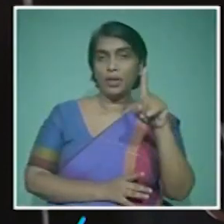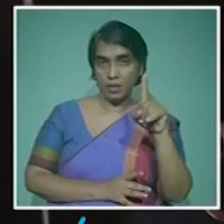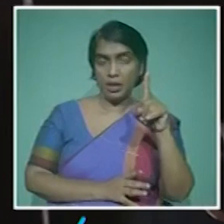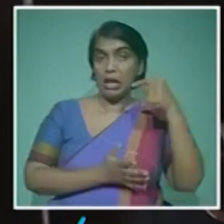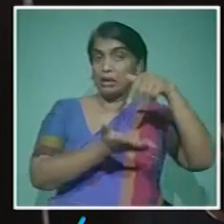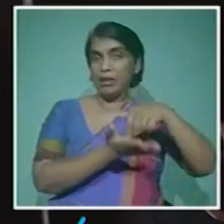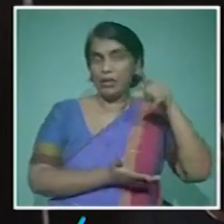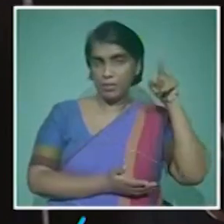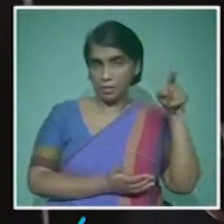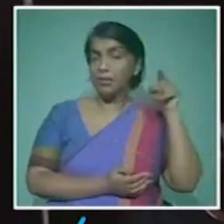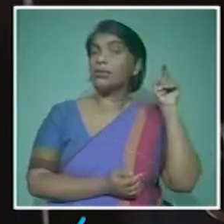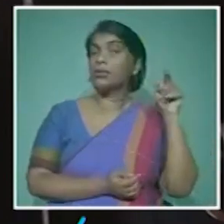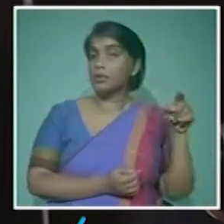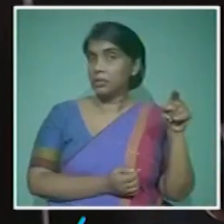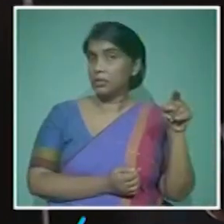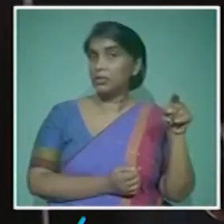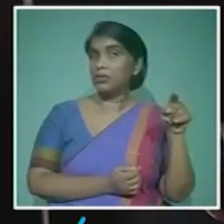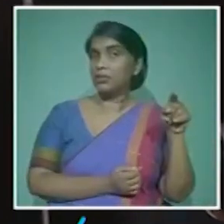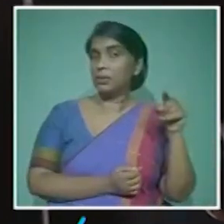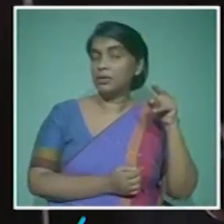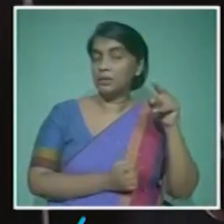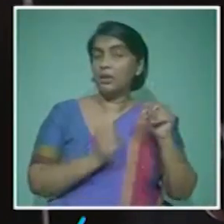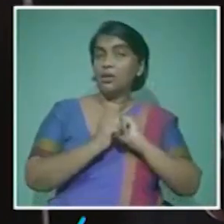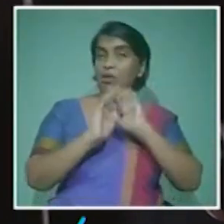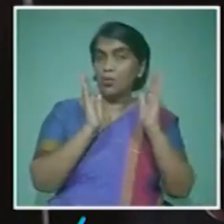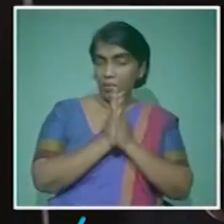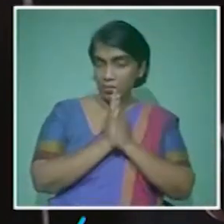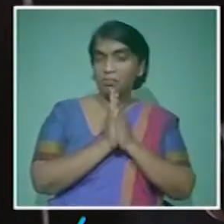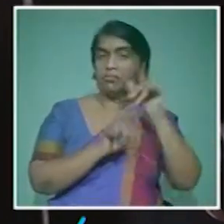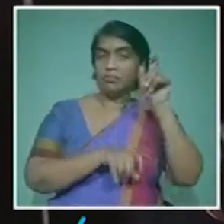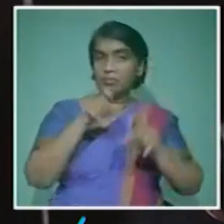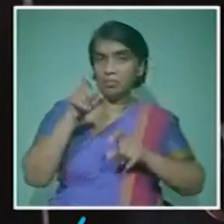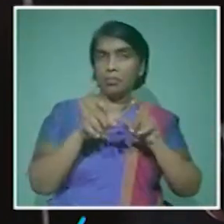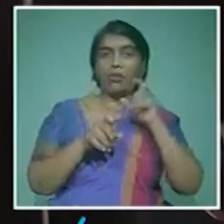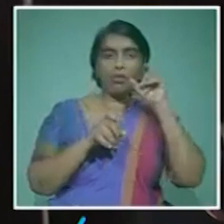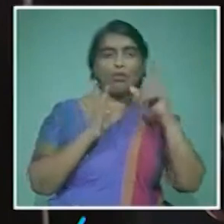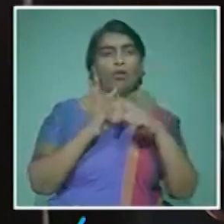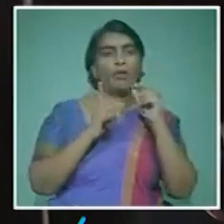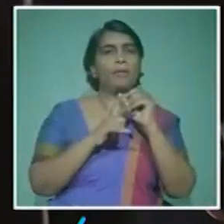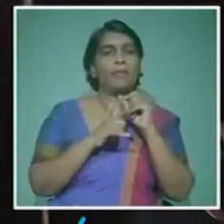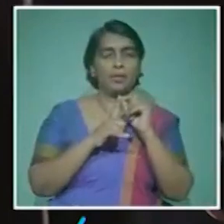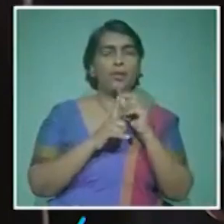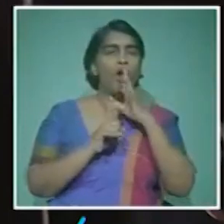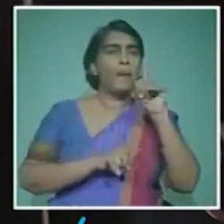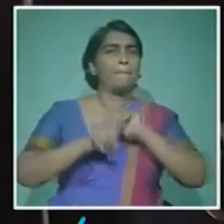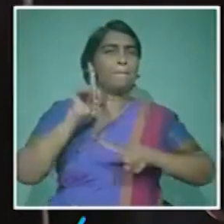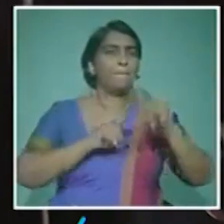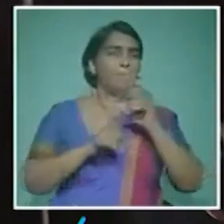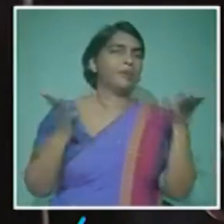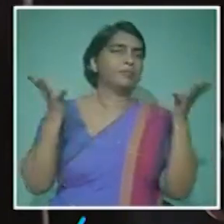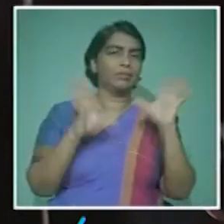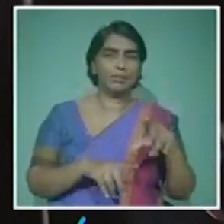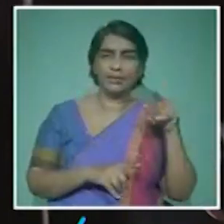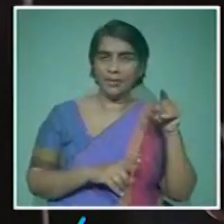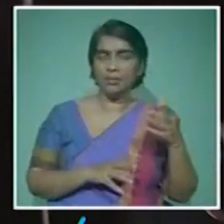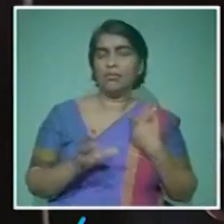නගරයේ. ඒකට ඒ ෆ්‍රම් ෆ්‍රේම්වර්ක් ඔෆ් පාටිස් කියලා කොප් කියලා කියන්නේ කොන්ෆරන්ස් ඔෆ් පාටිස්.